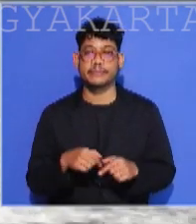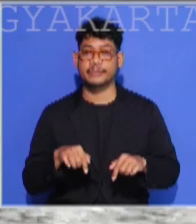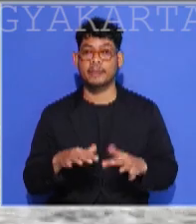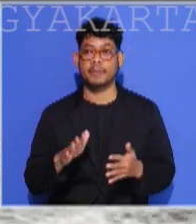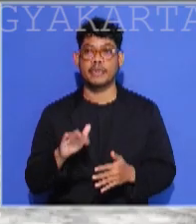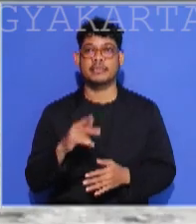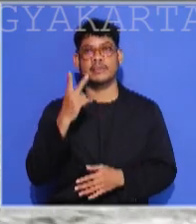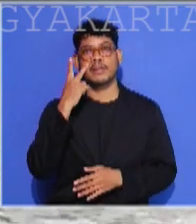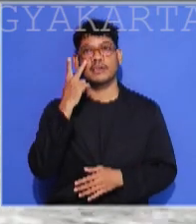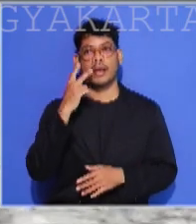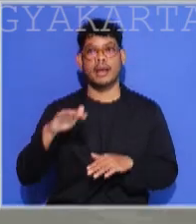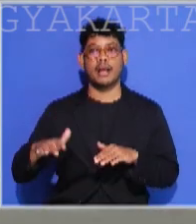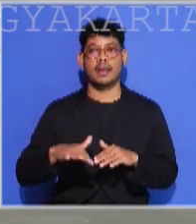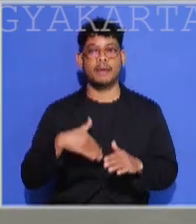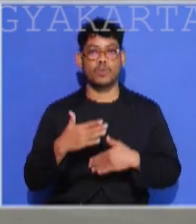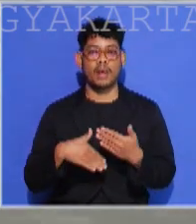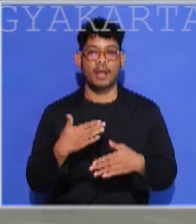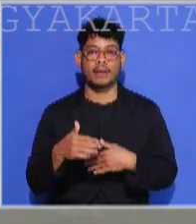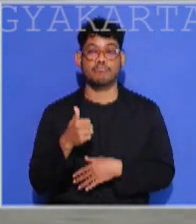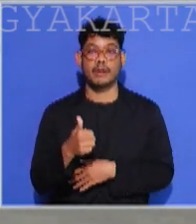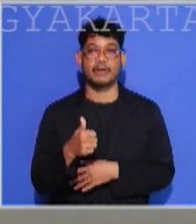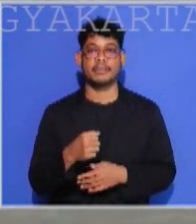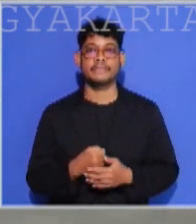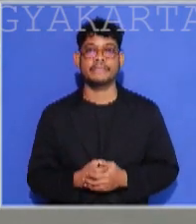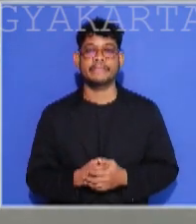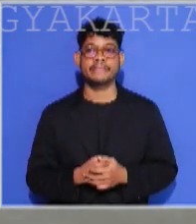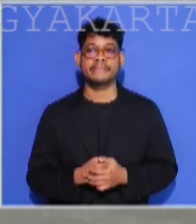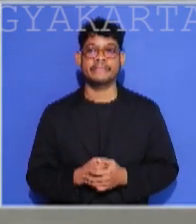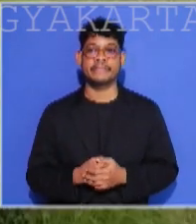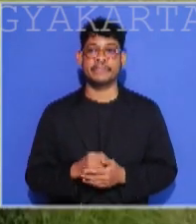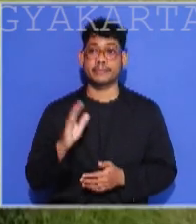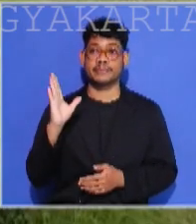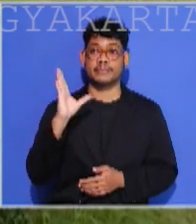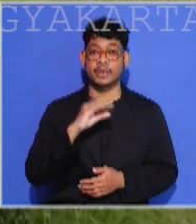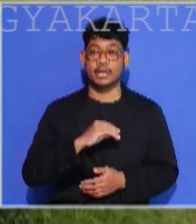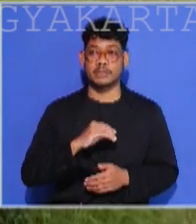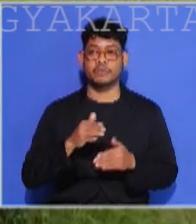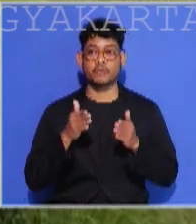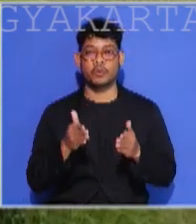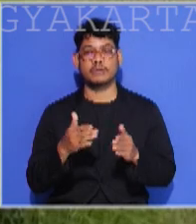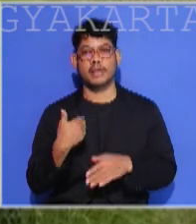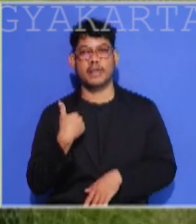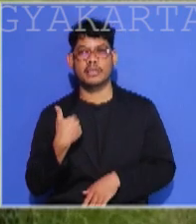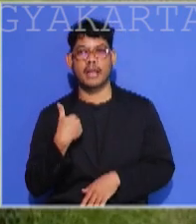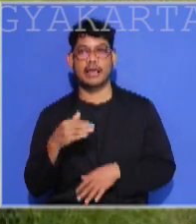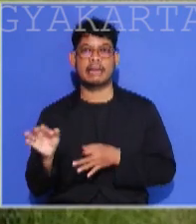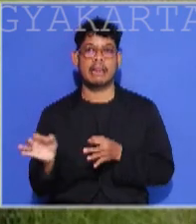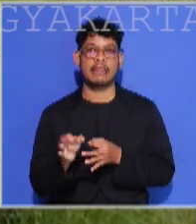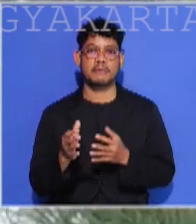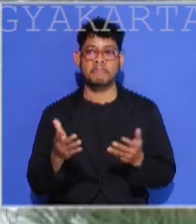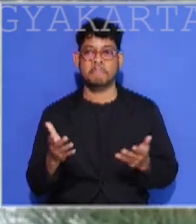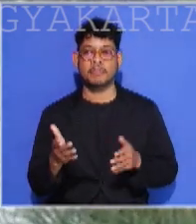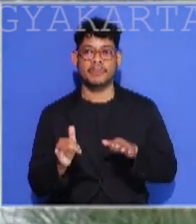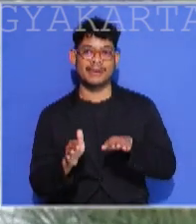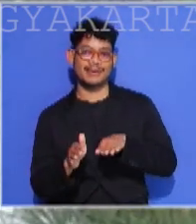kelestarian dan dikelola dengan baik di setiap musim tertentu di luar musim penghujan di bagian dekat hilir sungai air sungai